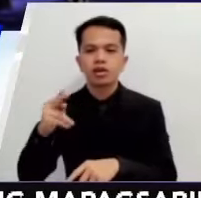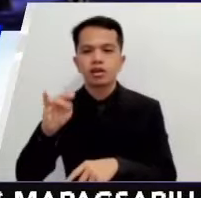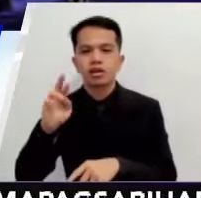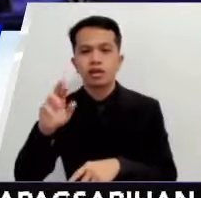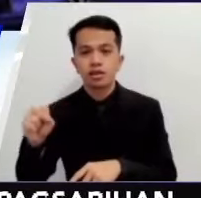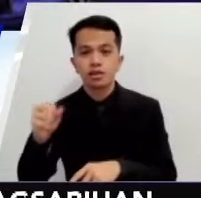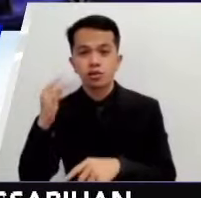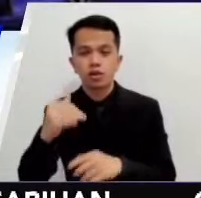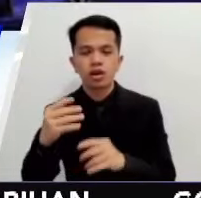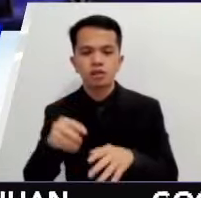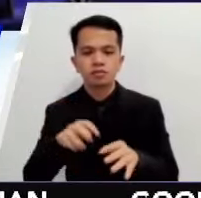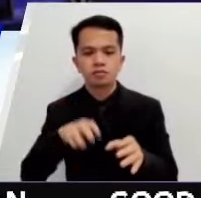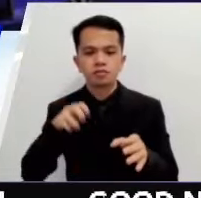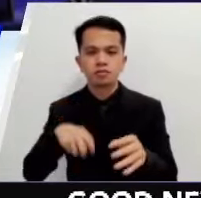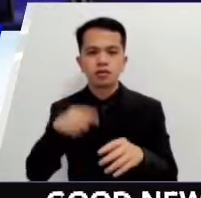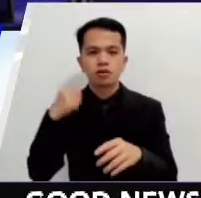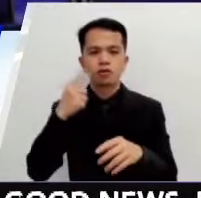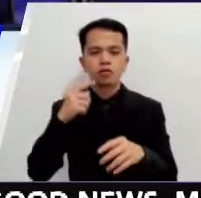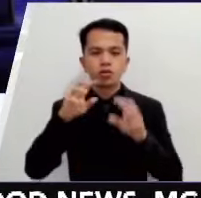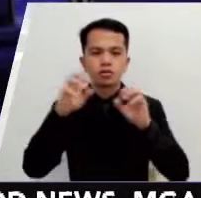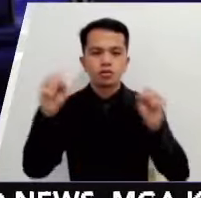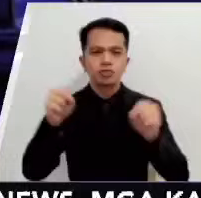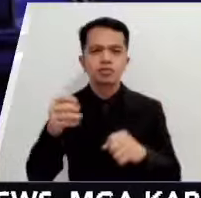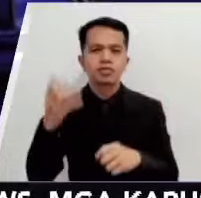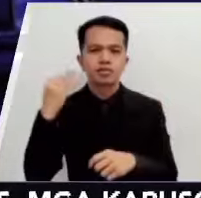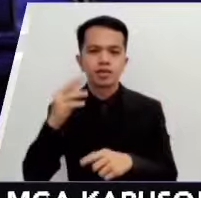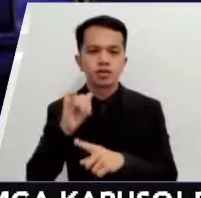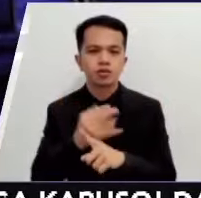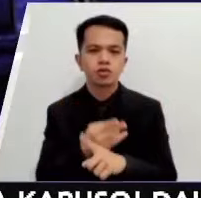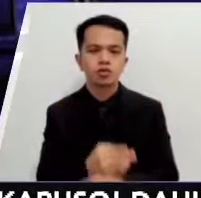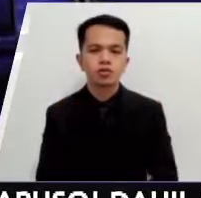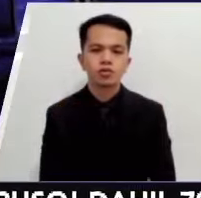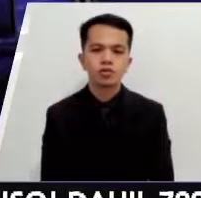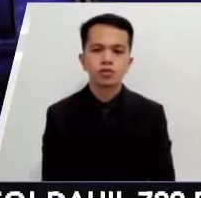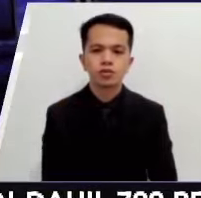ni Biden sa presidential race noong Hunyo.